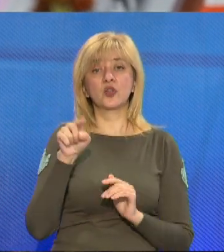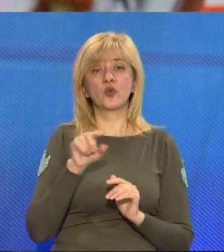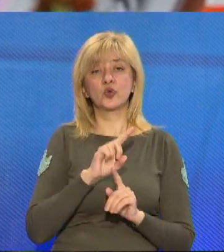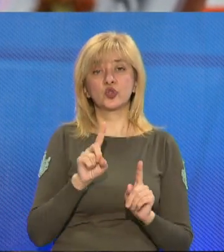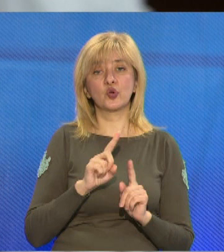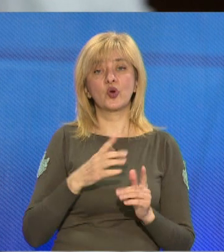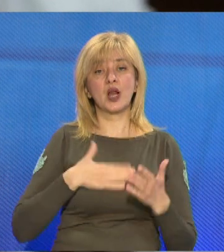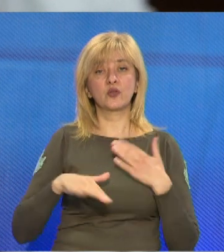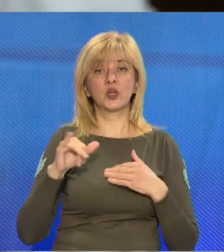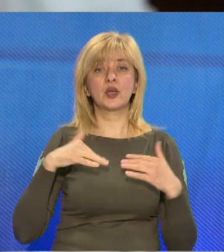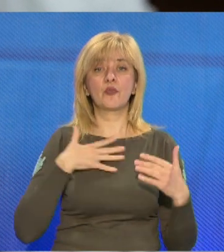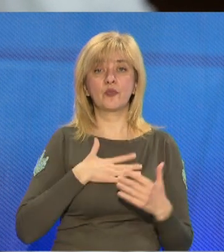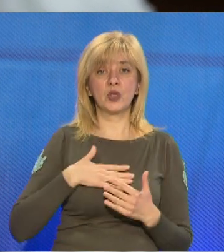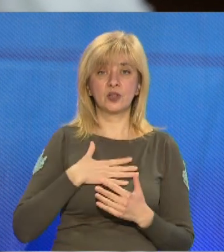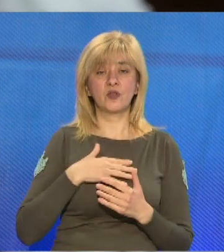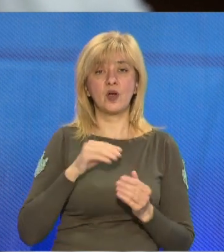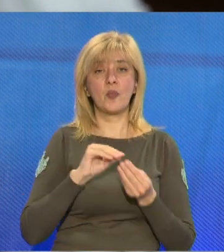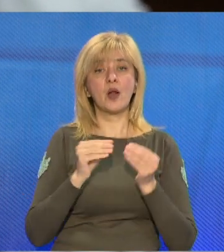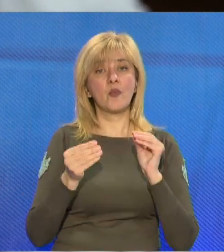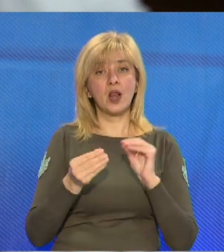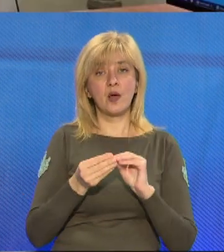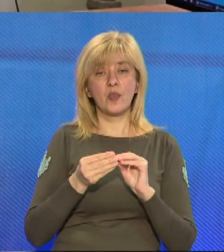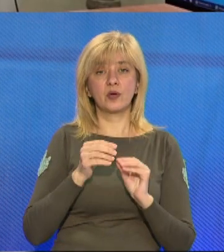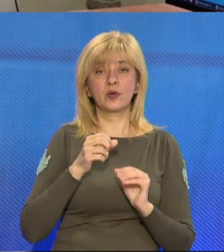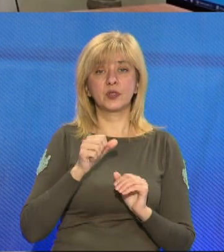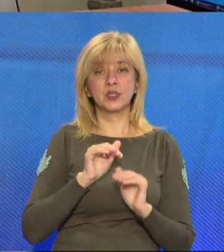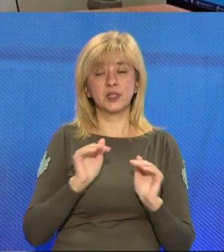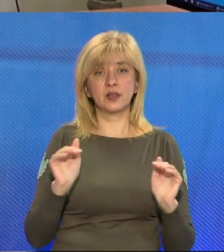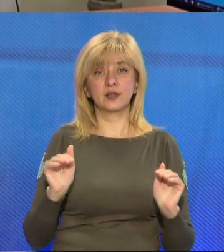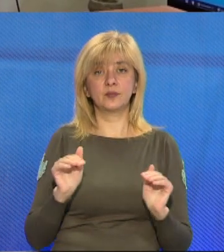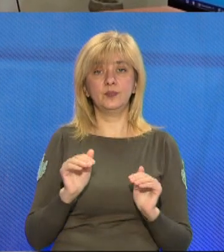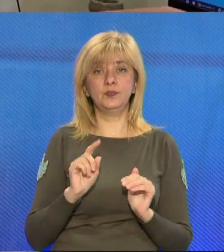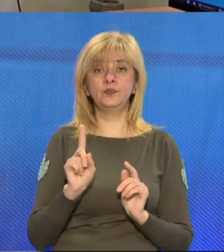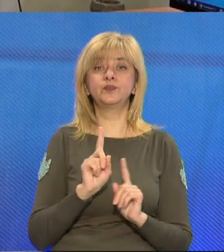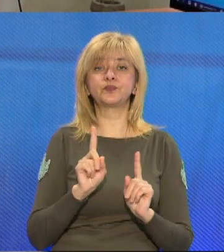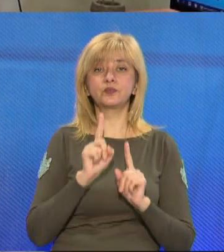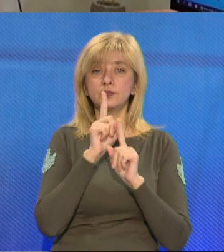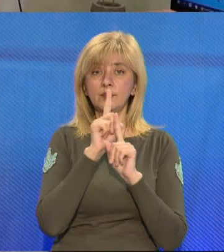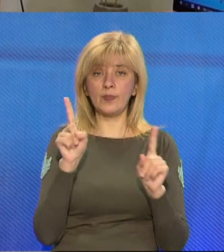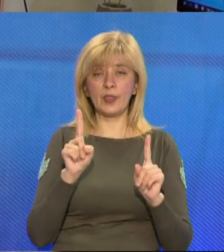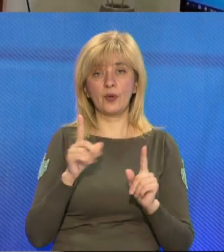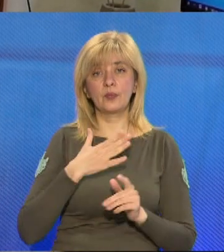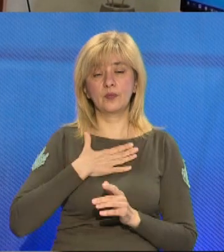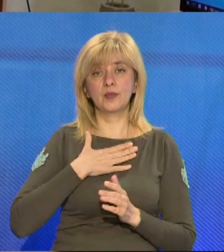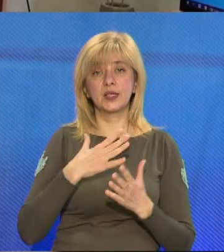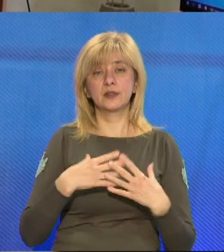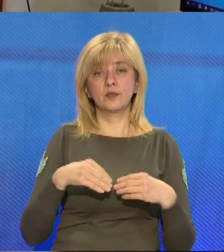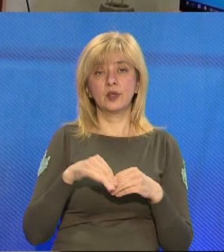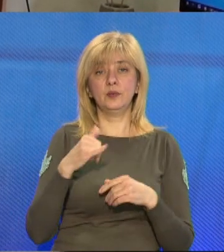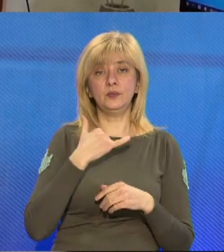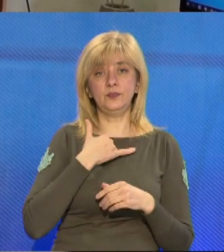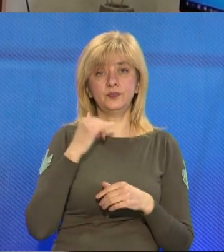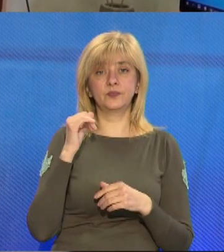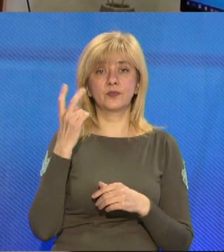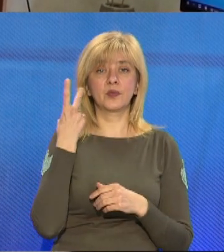подлетков, многодетная матуля добра ведает з уласнага опыту. Что особенно в моей семье? Что особенно? То, что у нас всегда